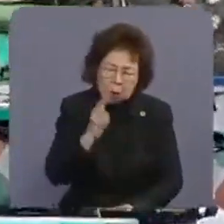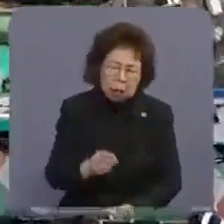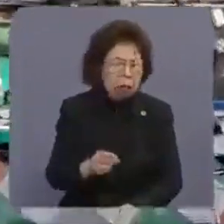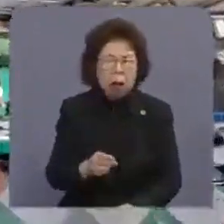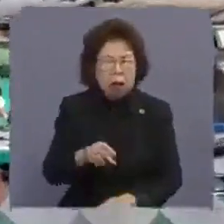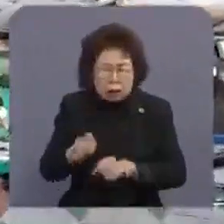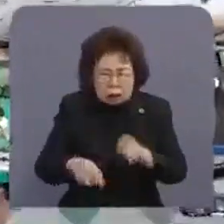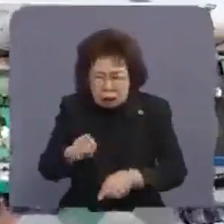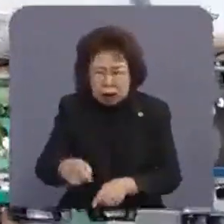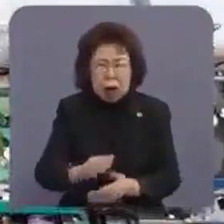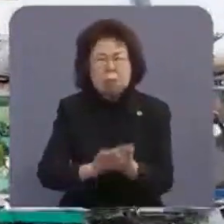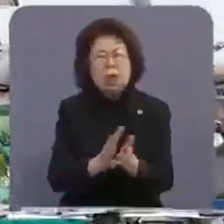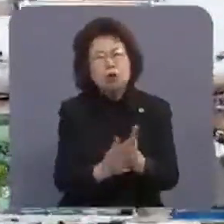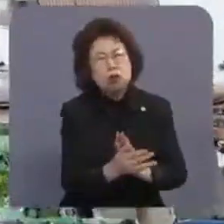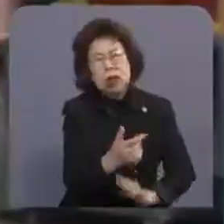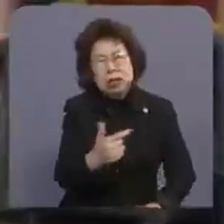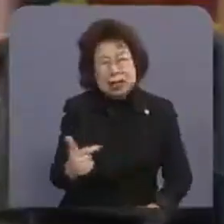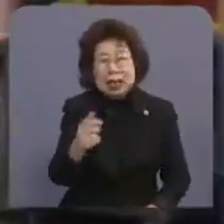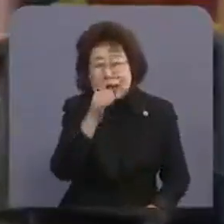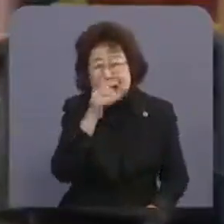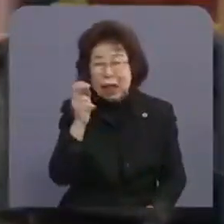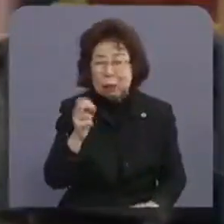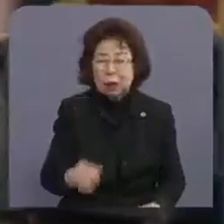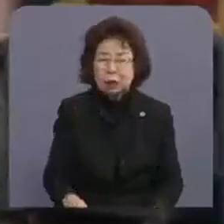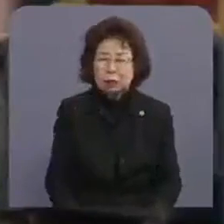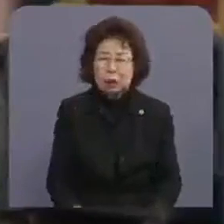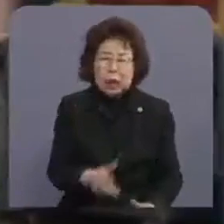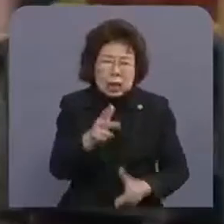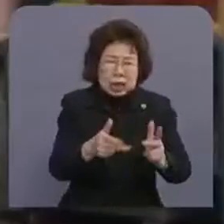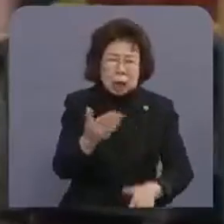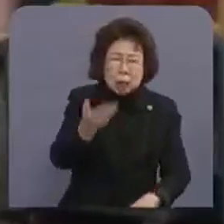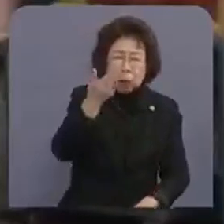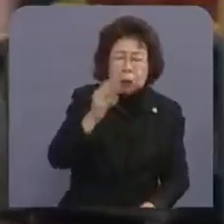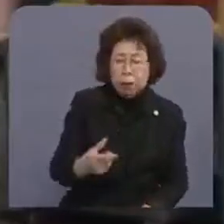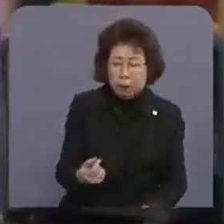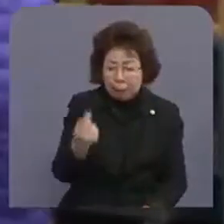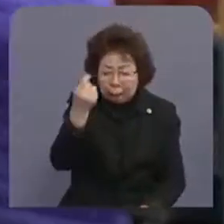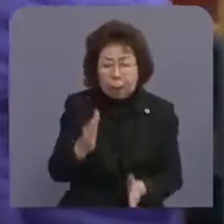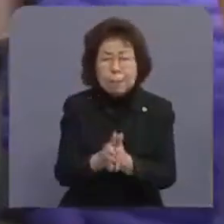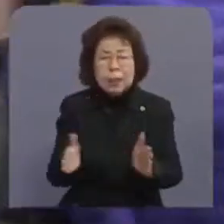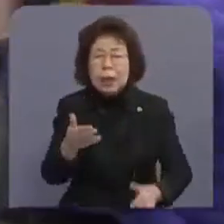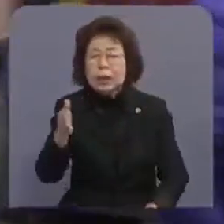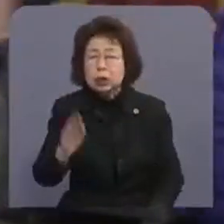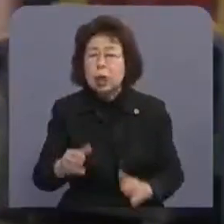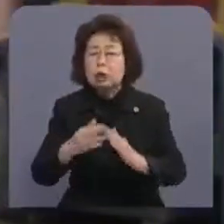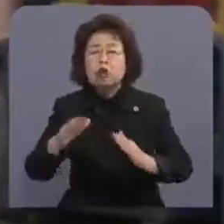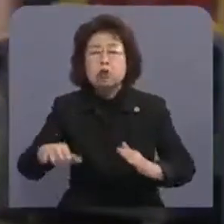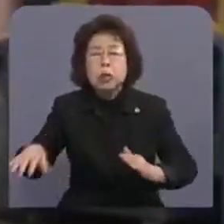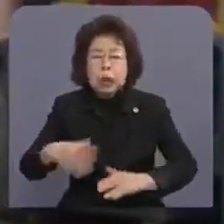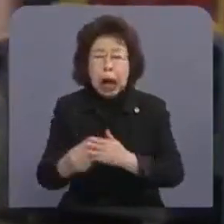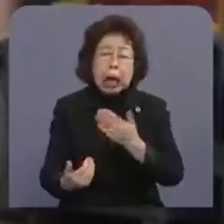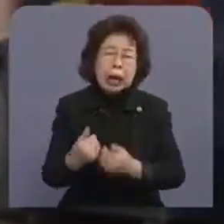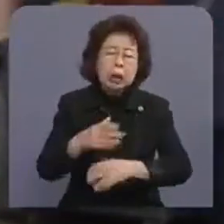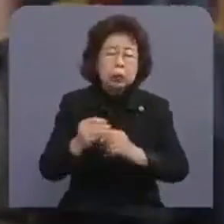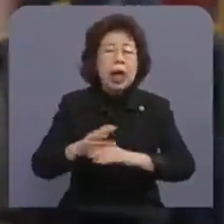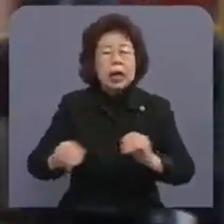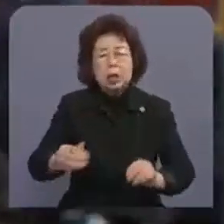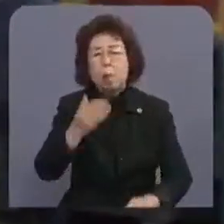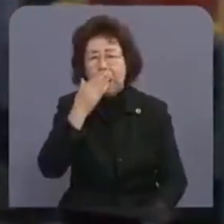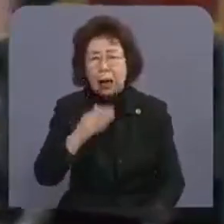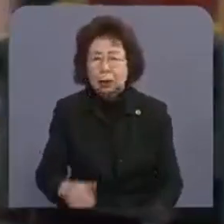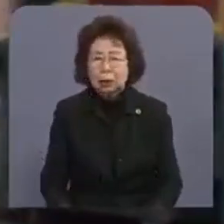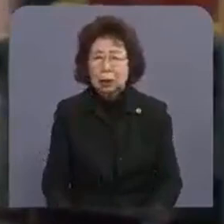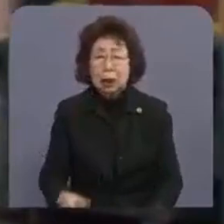이행에 변수가 많습니다. 사업성은 높아지고 속도가 빠르기 때문에 주민들 갈등이 해소됩니다. 그러면